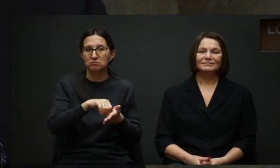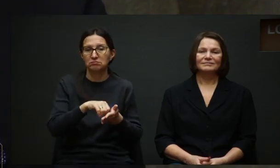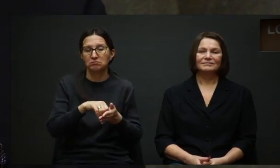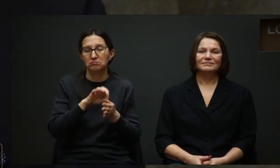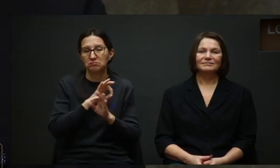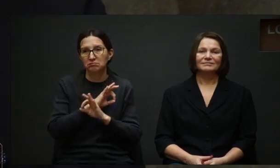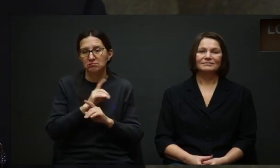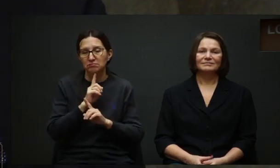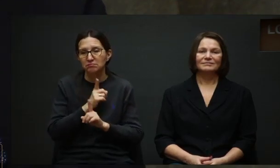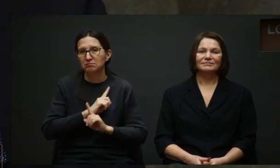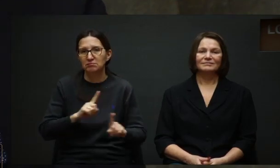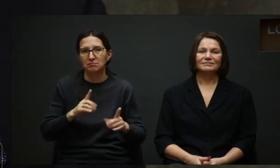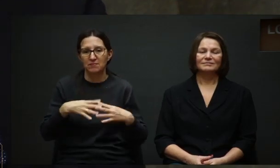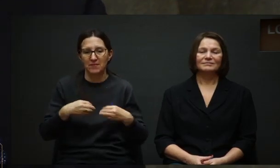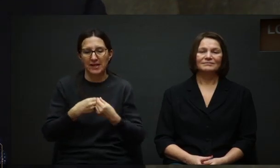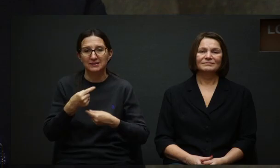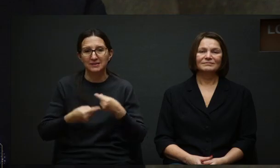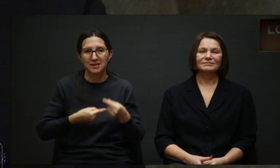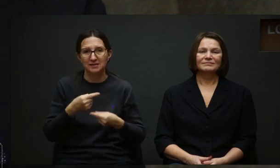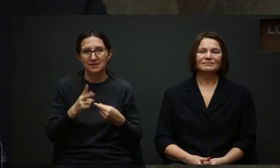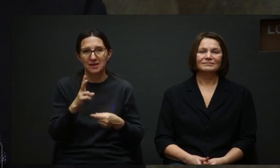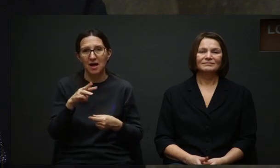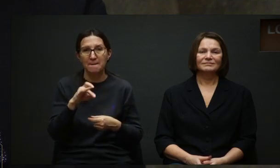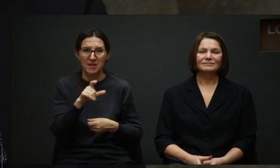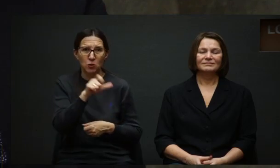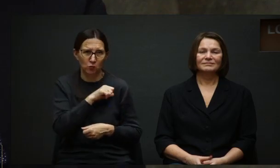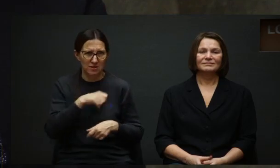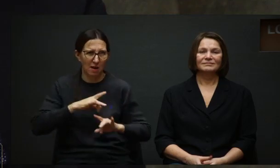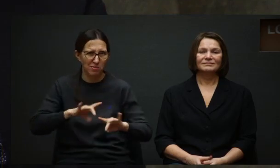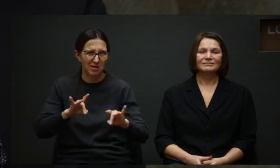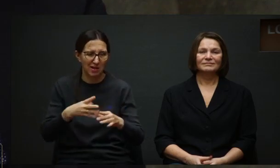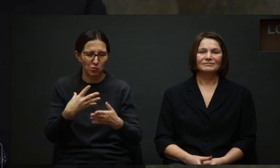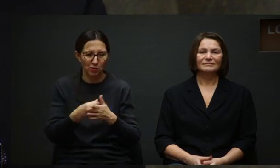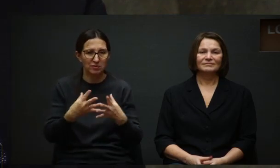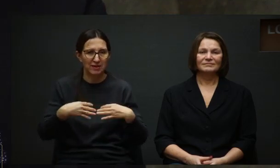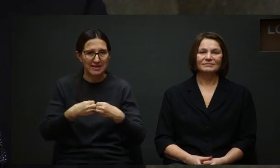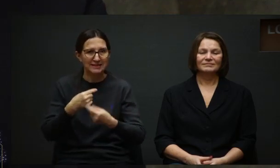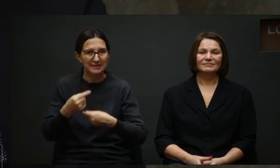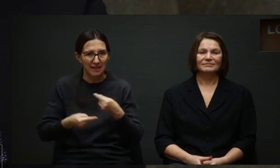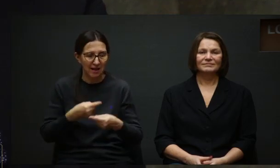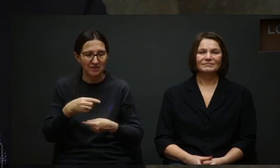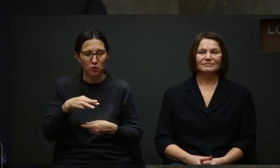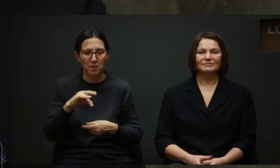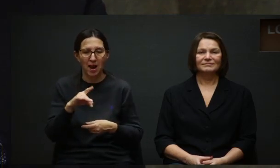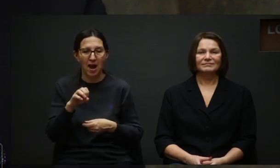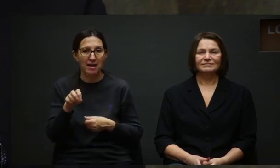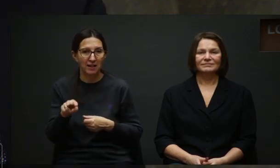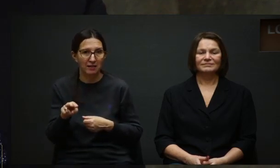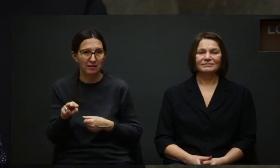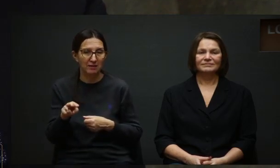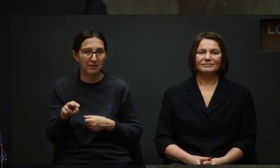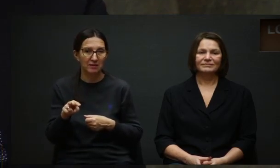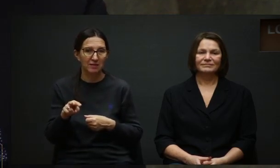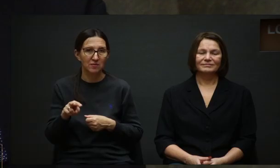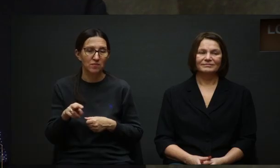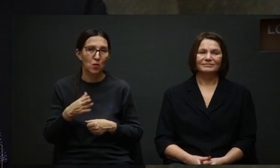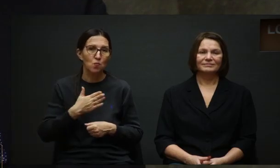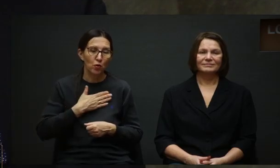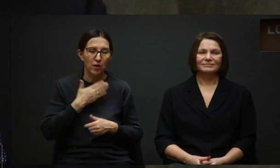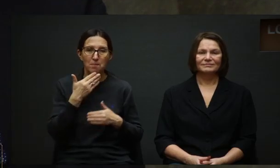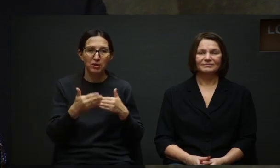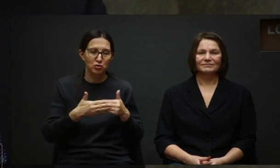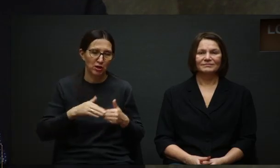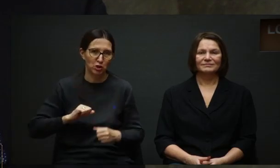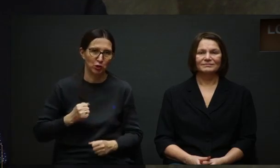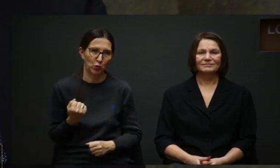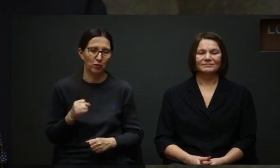невероятную династию Каменских. Сейчас Миша сам расскажет про них. Но Михаил мой ближайший